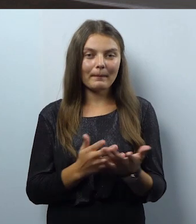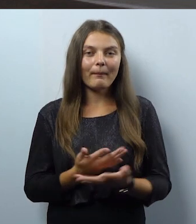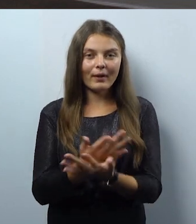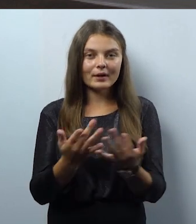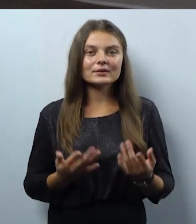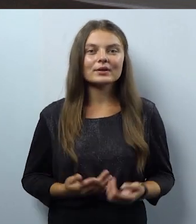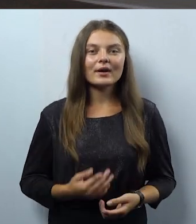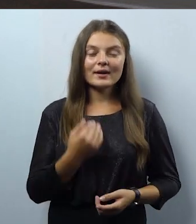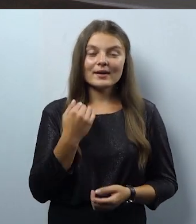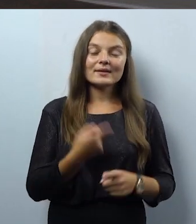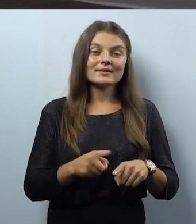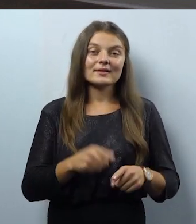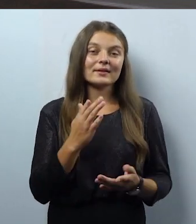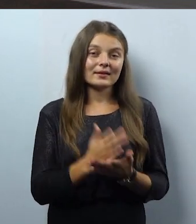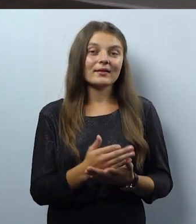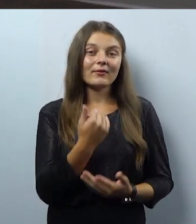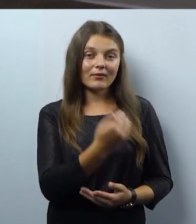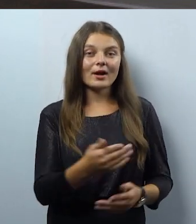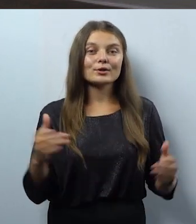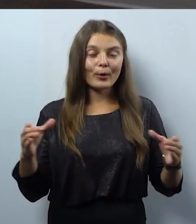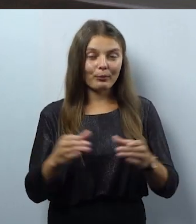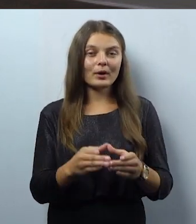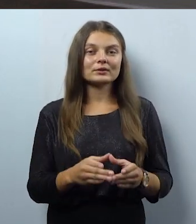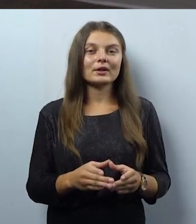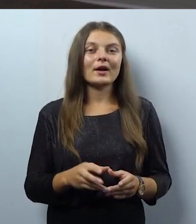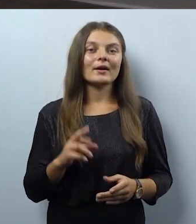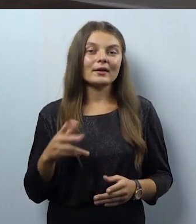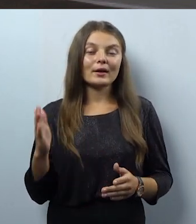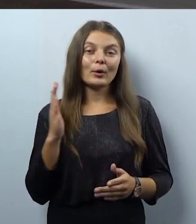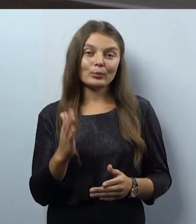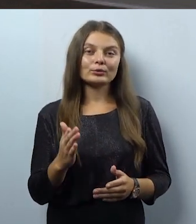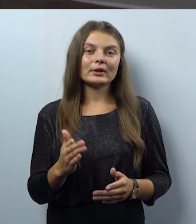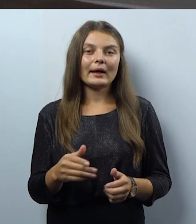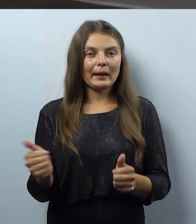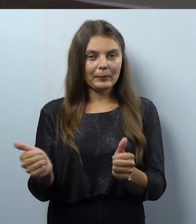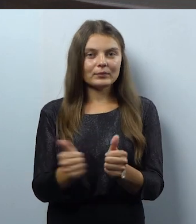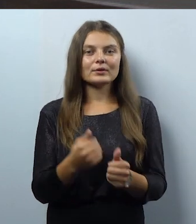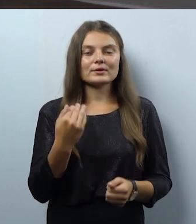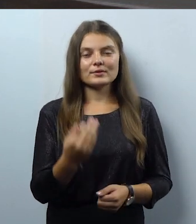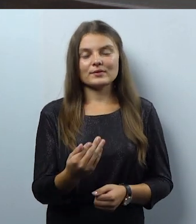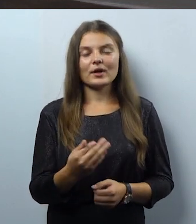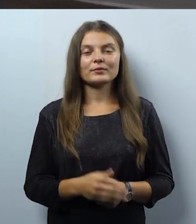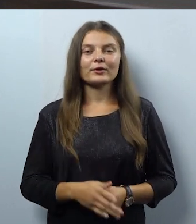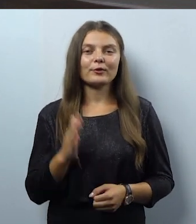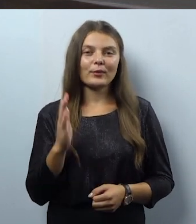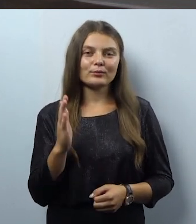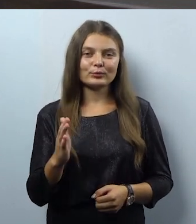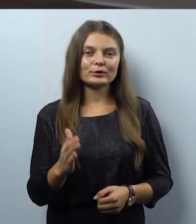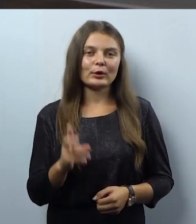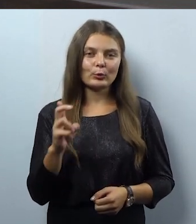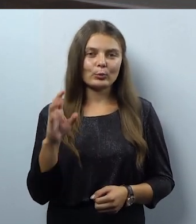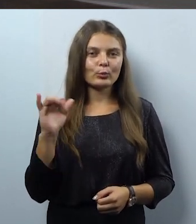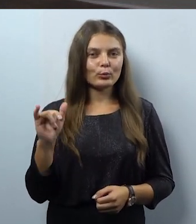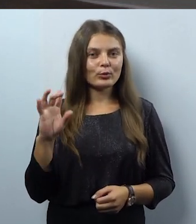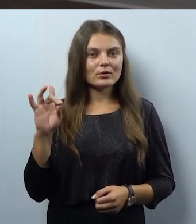розумію, пане Андрію, що це ваша команда, яка буде з вами йти поруч на цих виборах, ну і, очевидно, в майбутньому у Буштинській